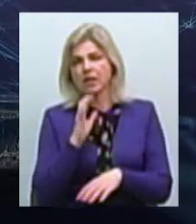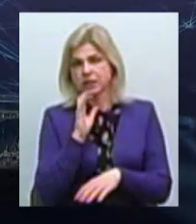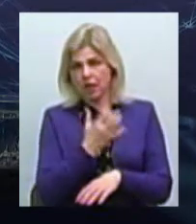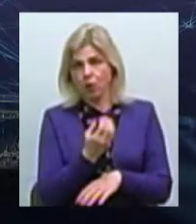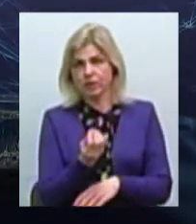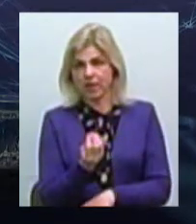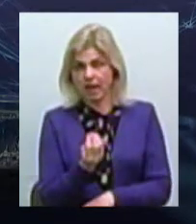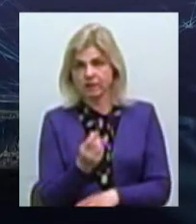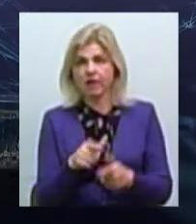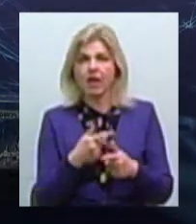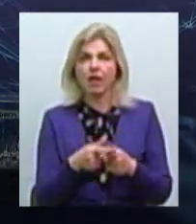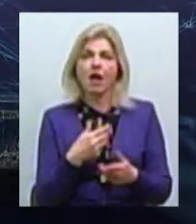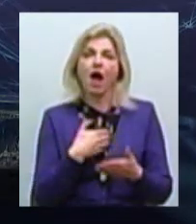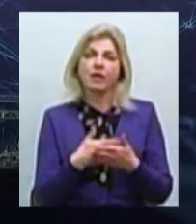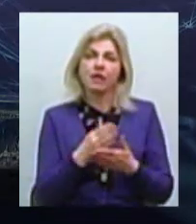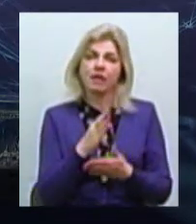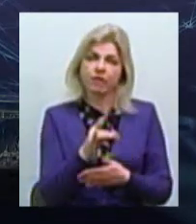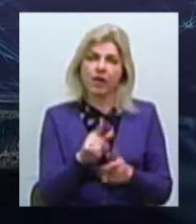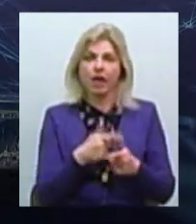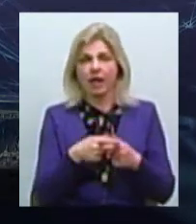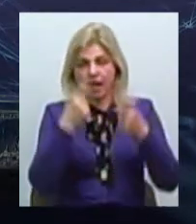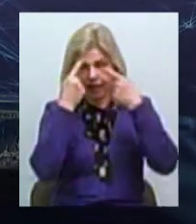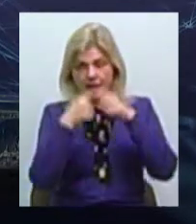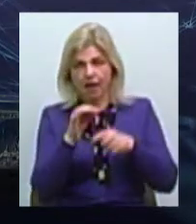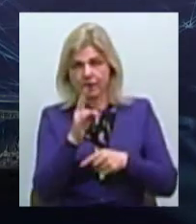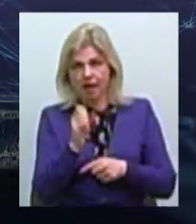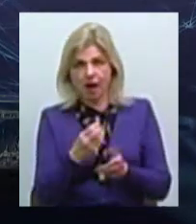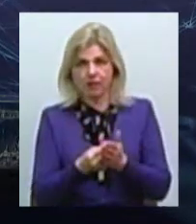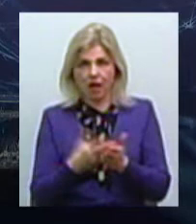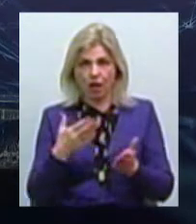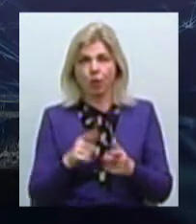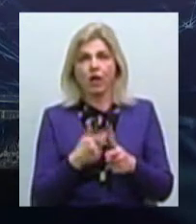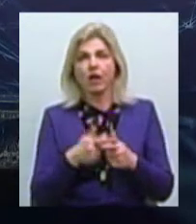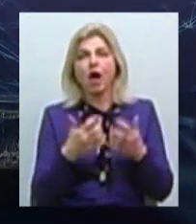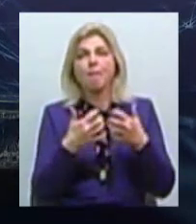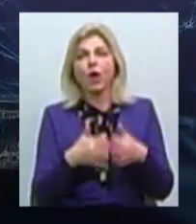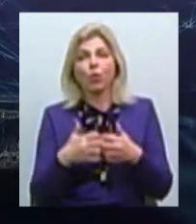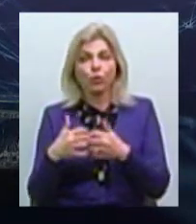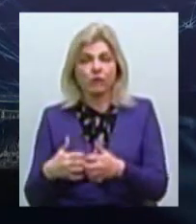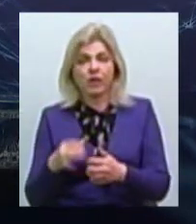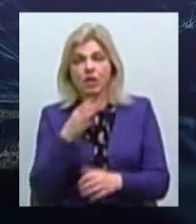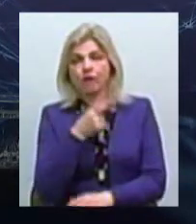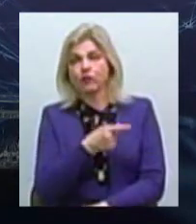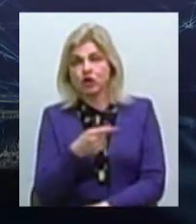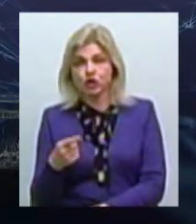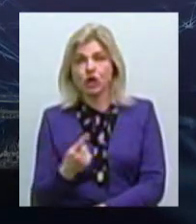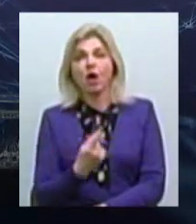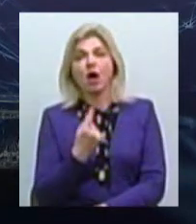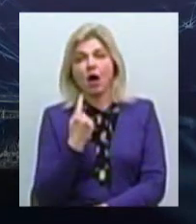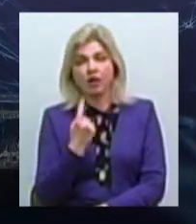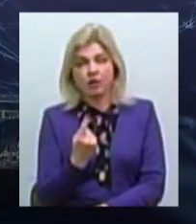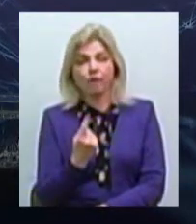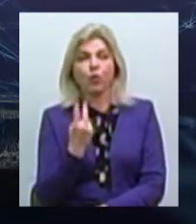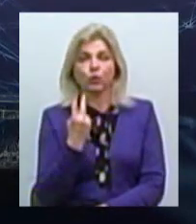или активы или техника дорога или дорогое оборудование и в течение одного-двух хорошо если